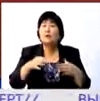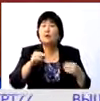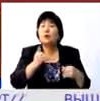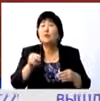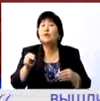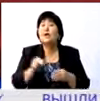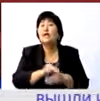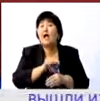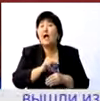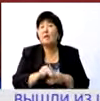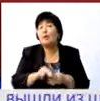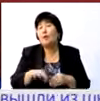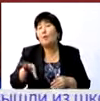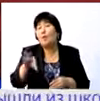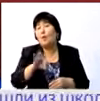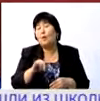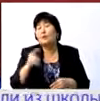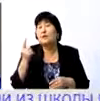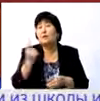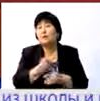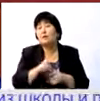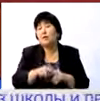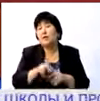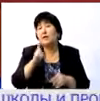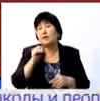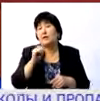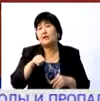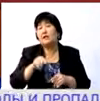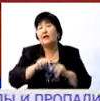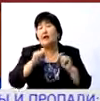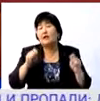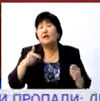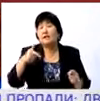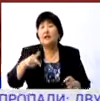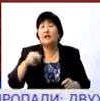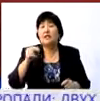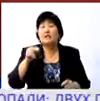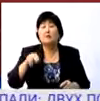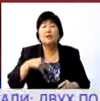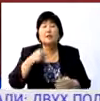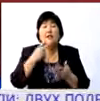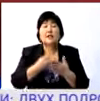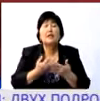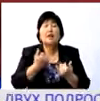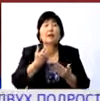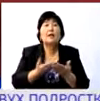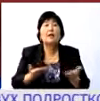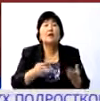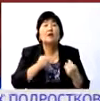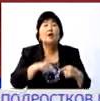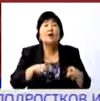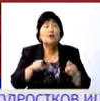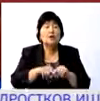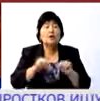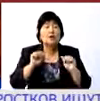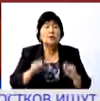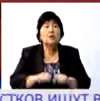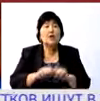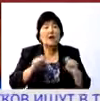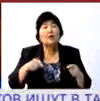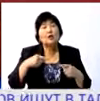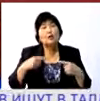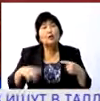реабилитации по области это первый такой центры открыты на основе гчп мы решили показать их опыт работы что такие центры можно открыть и